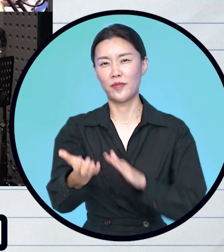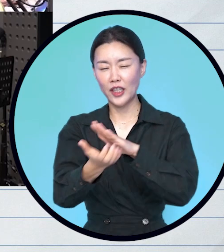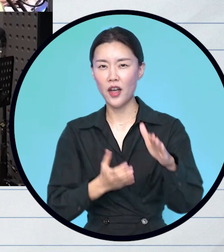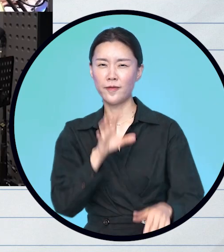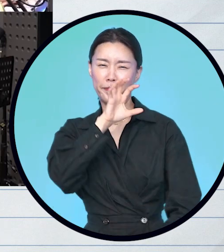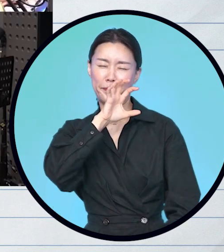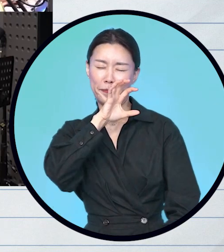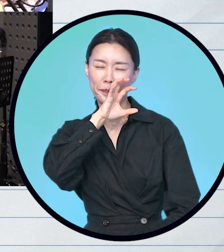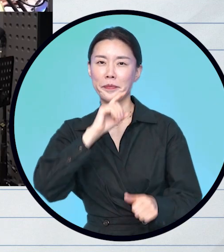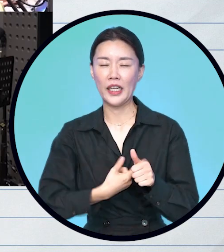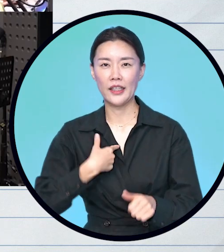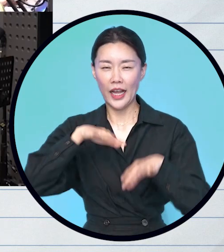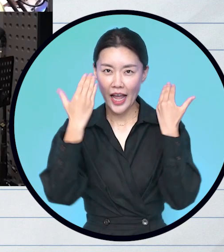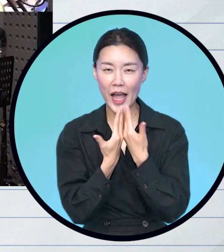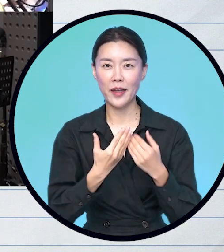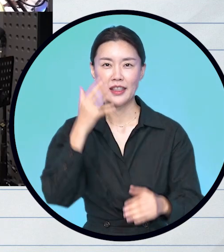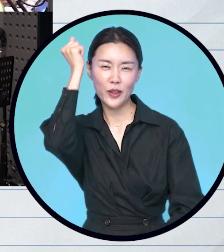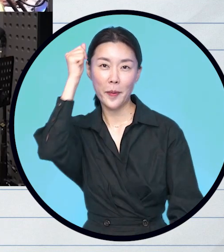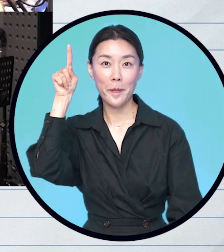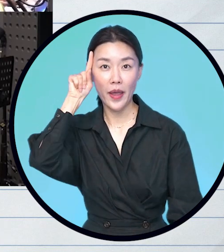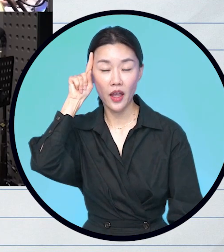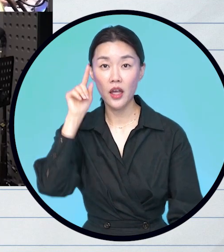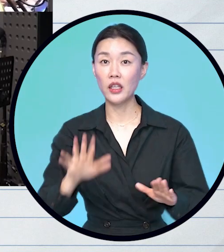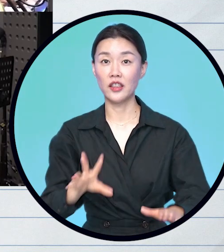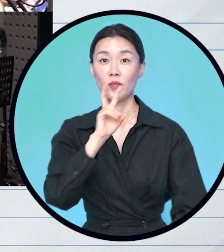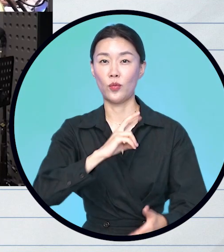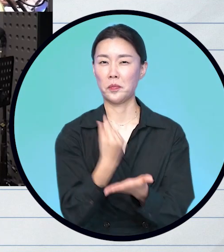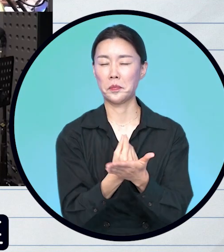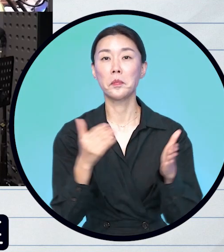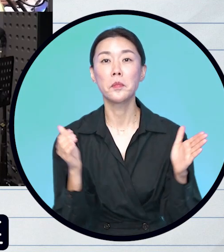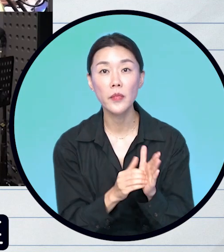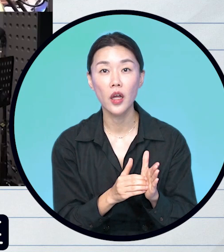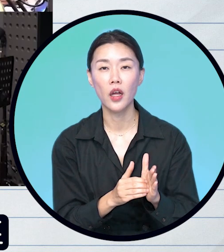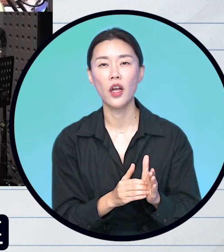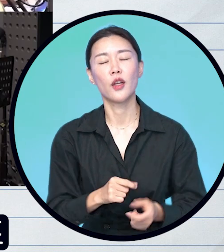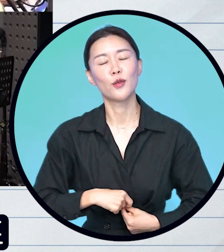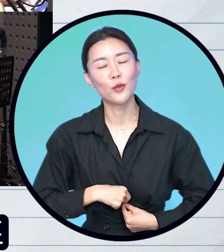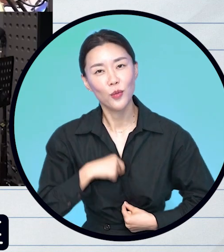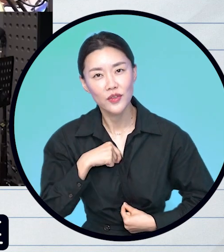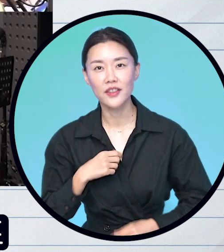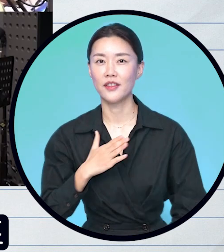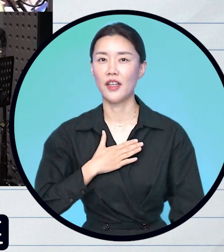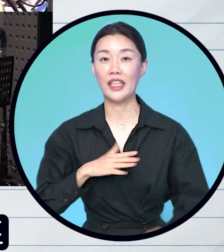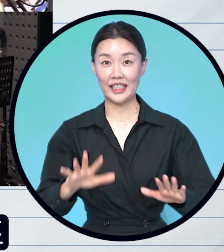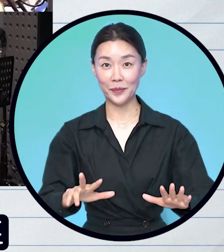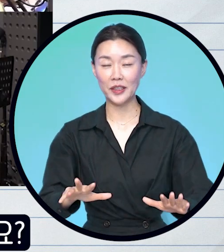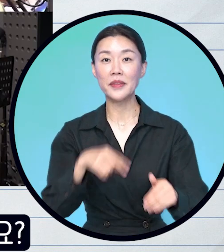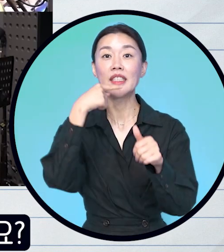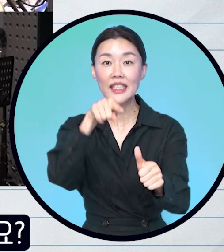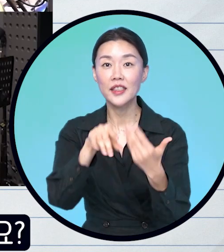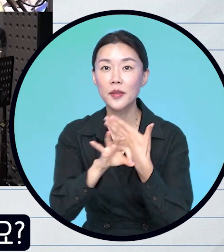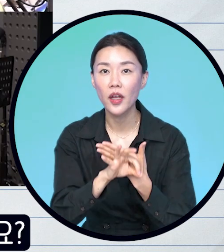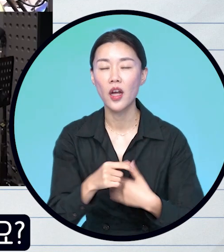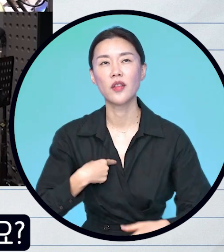연습을 많이 해서 다 외우고 있었을 것 같은데 지금은 녹음이 끝났잖아요. 솔직히 나는 지금 당장 불러보라고 해도